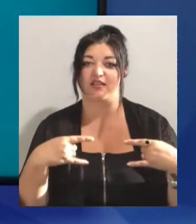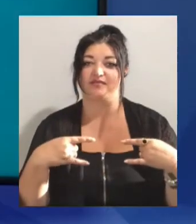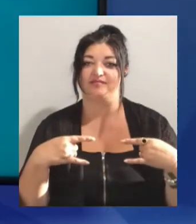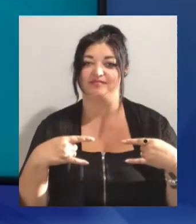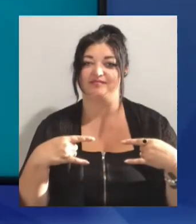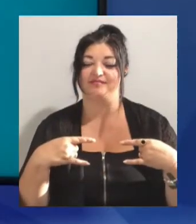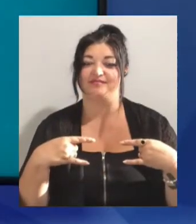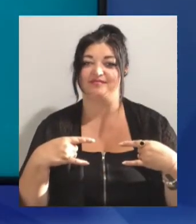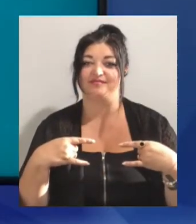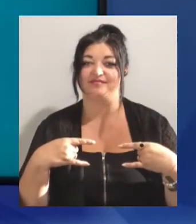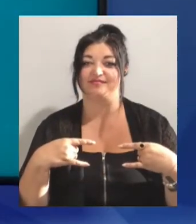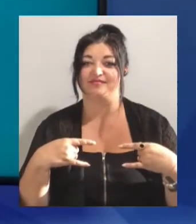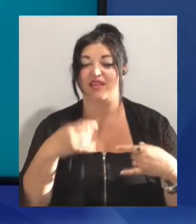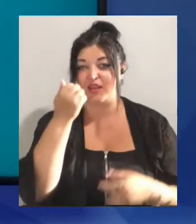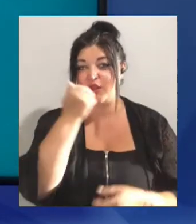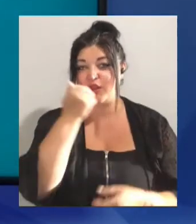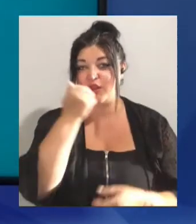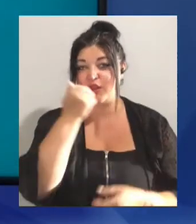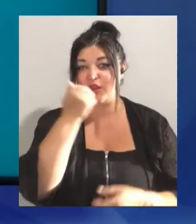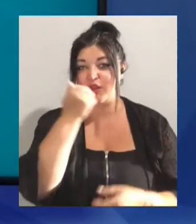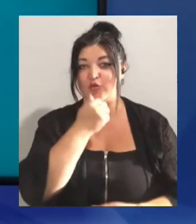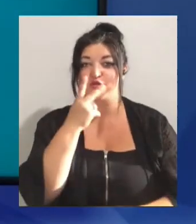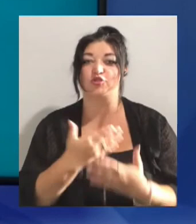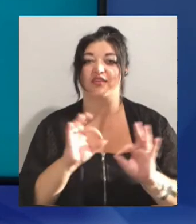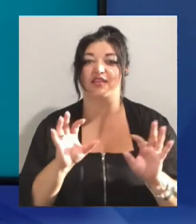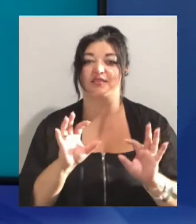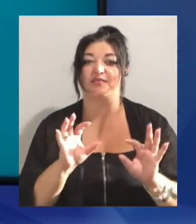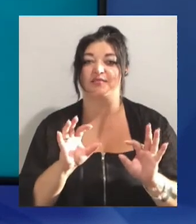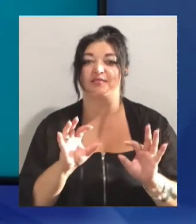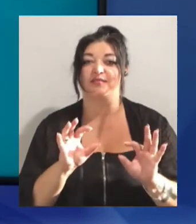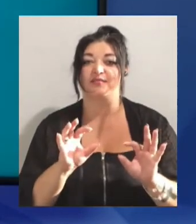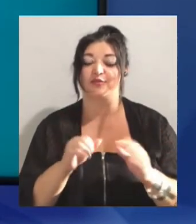екранах. Дякую, що дивилися наші новини. До зустрічі.